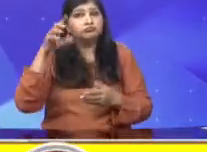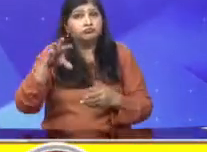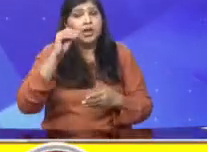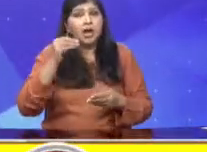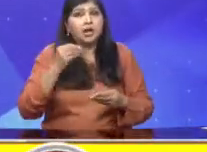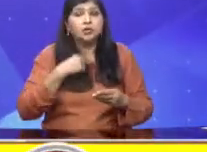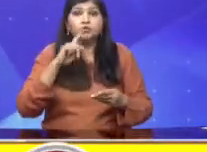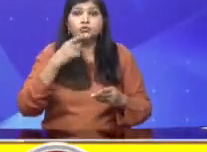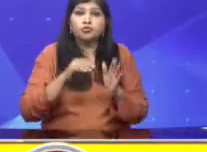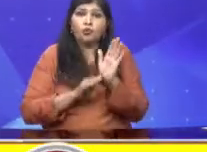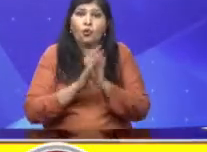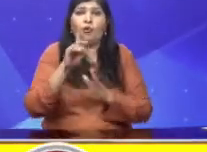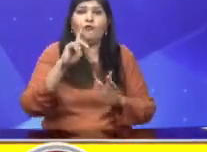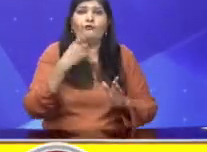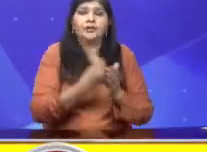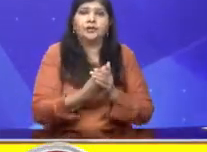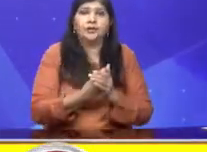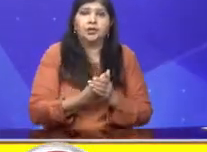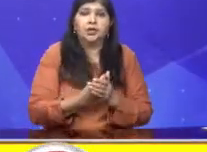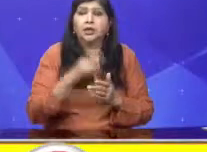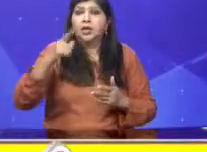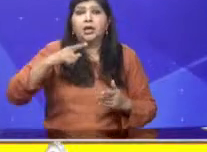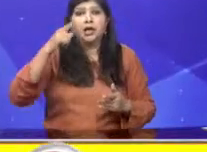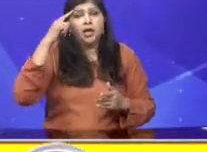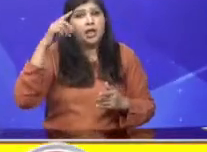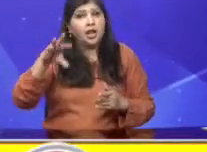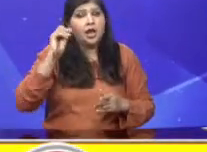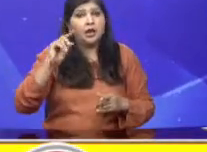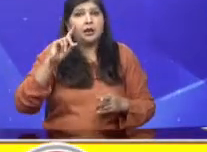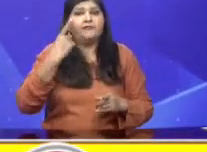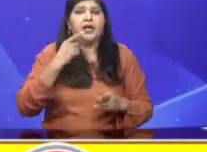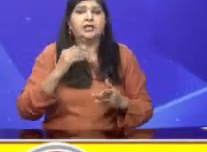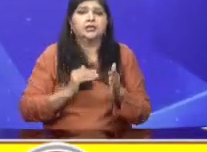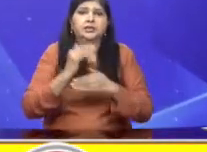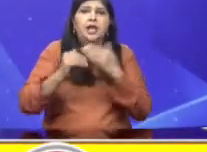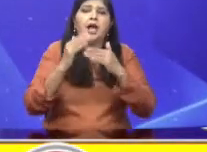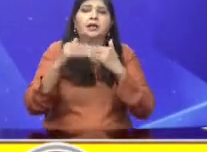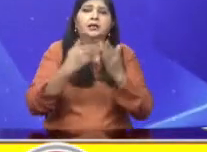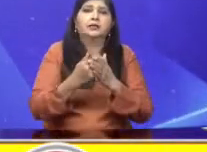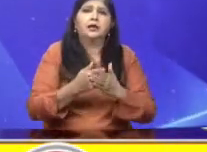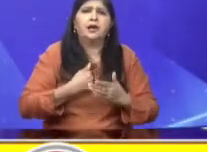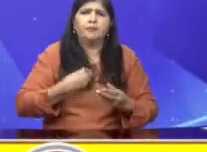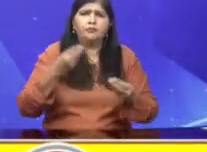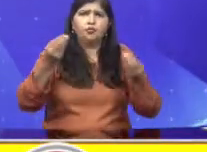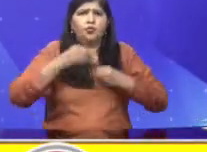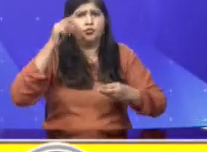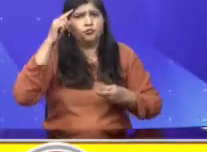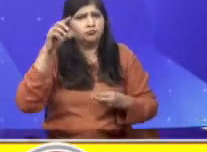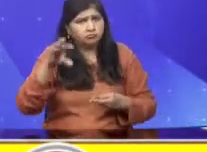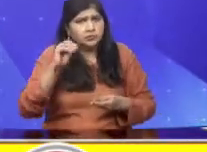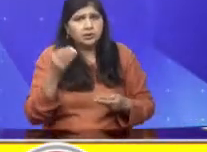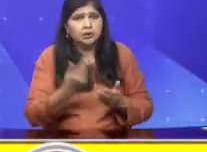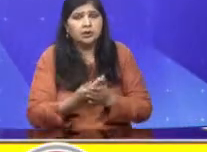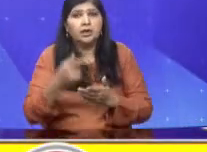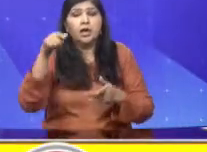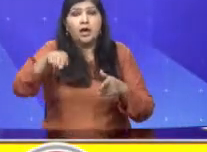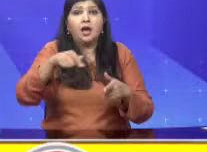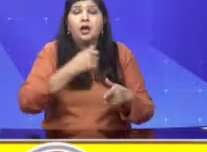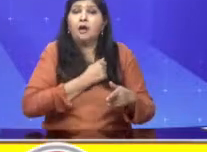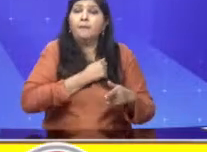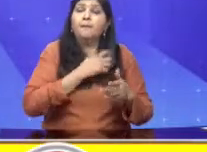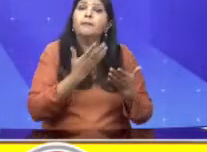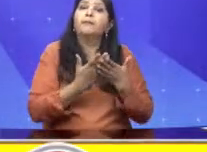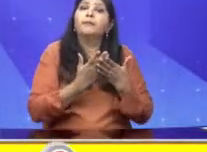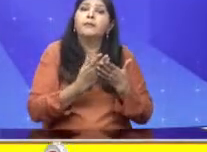यानि सीखना ही आगे बढ़ना है जब हम कुछ नया सिकते हैं तो हमारे लिए